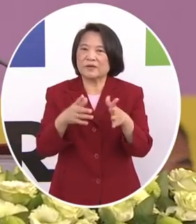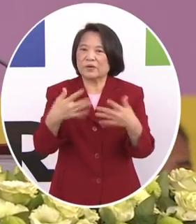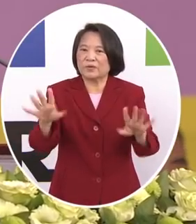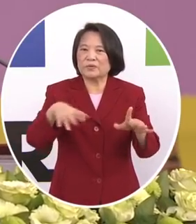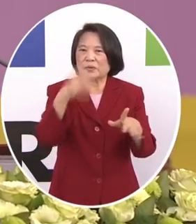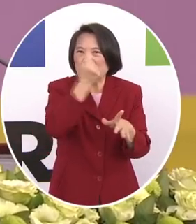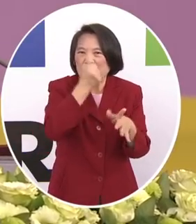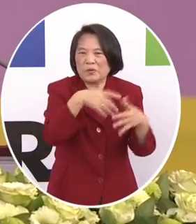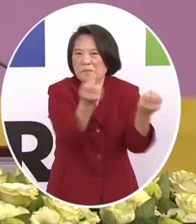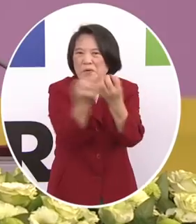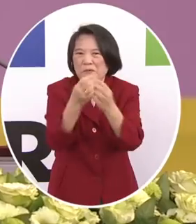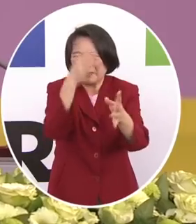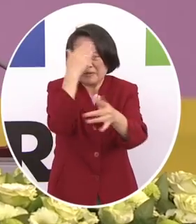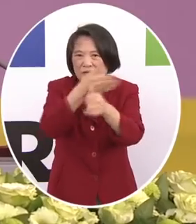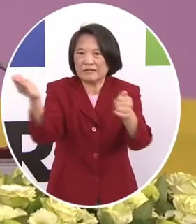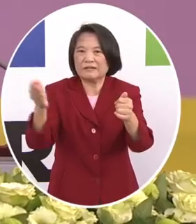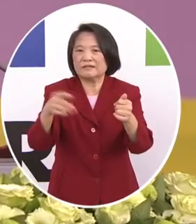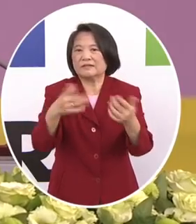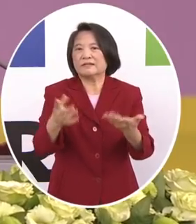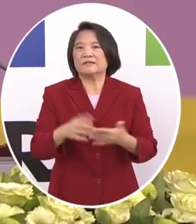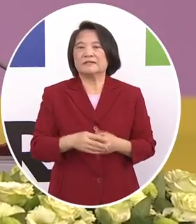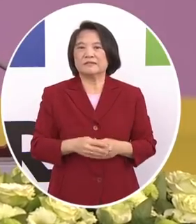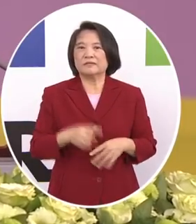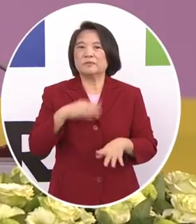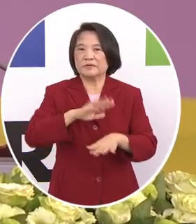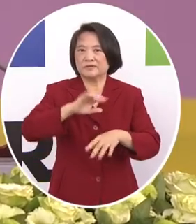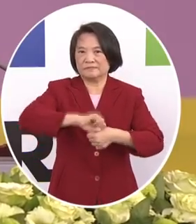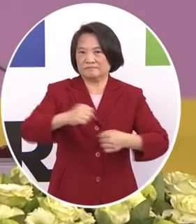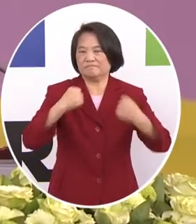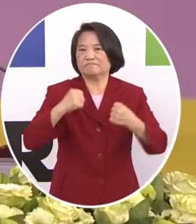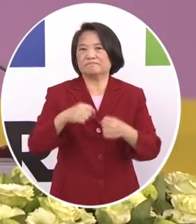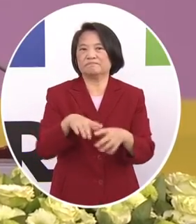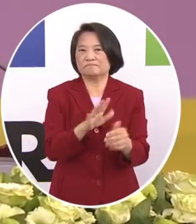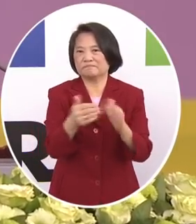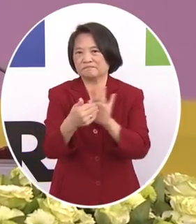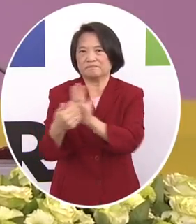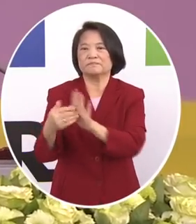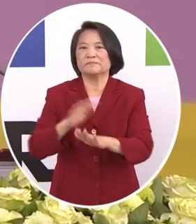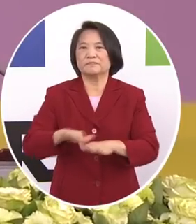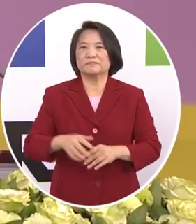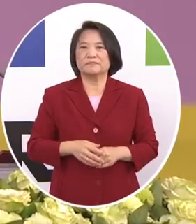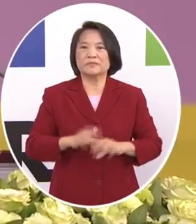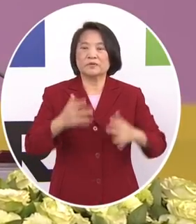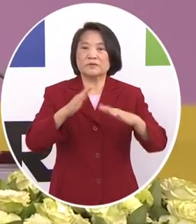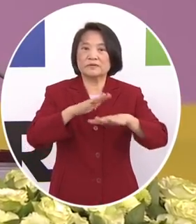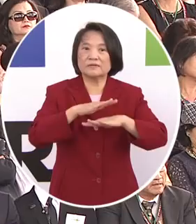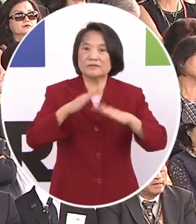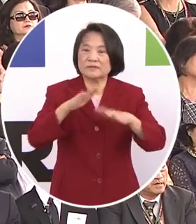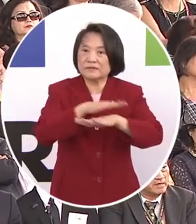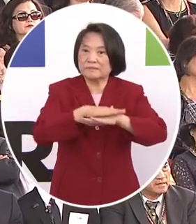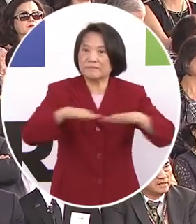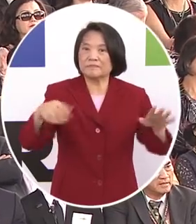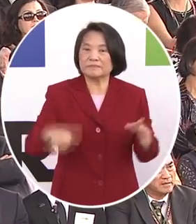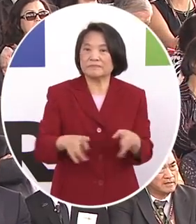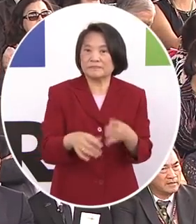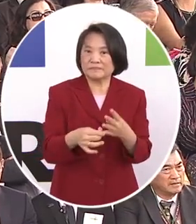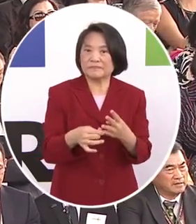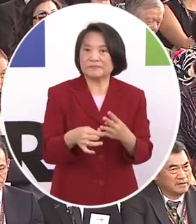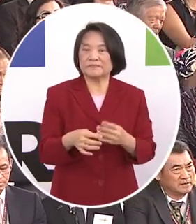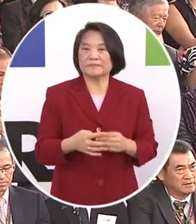国的社会的稳定所带来的破坏和冲击。国家安全整体布局的第四个面